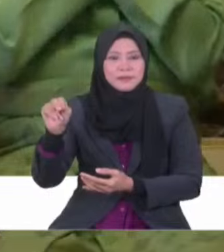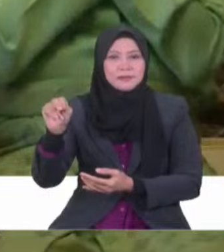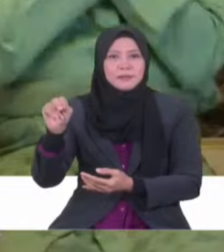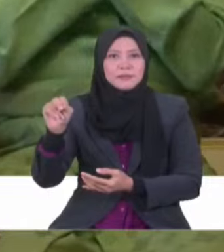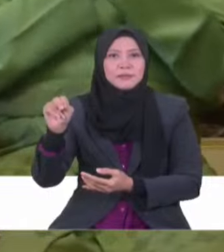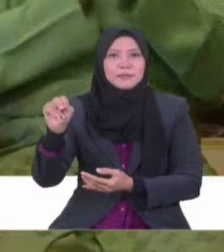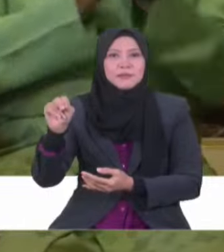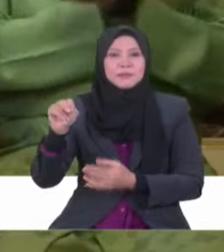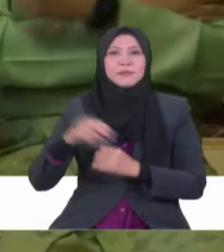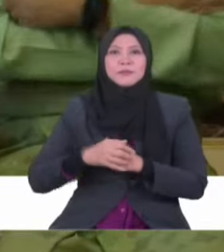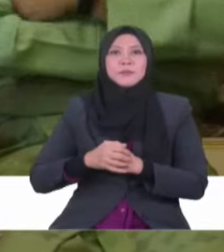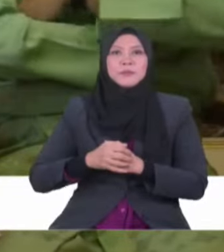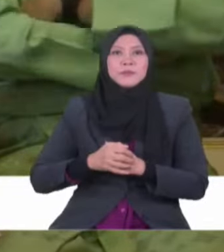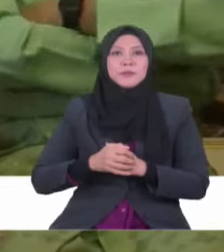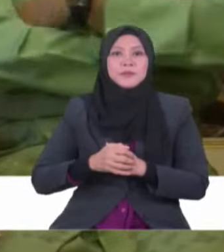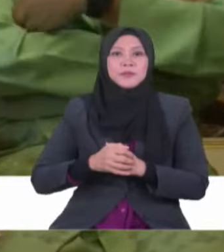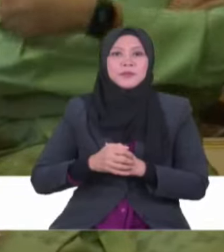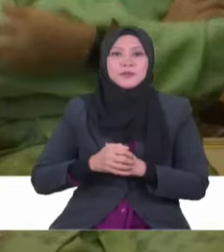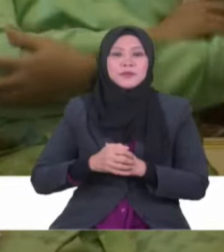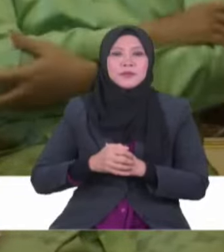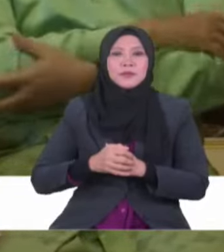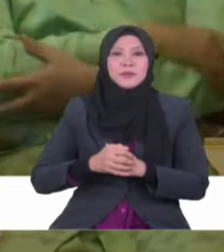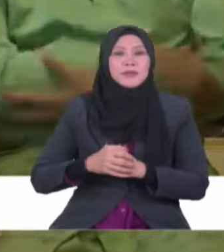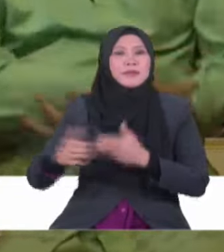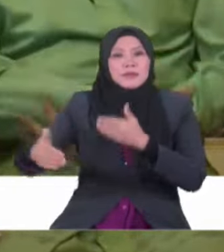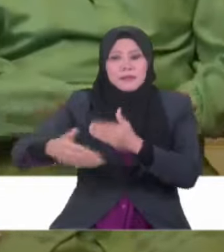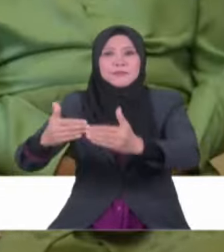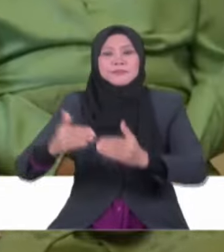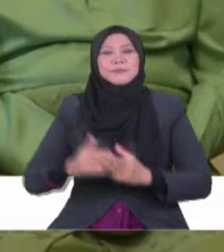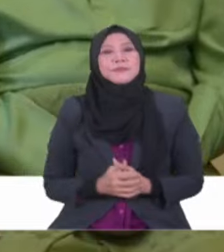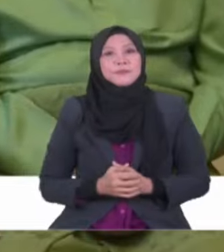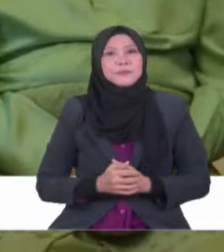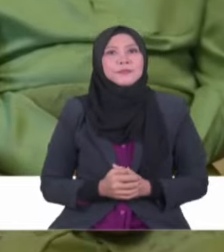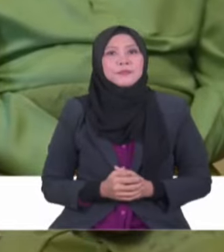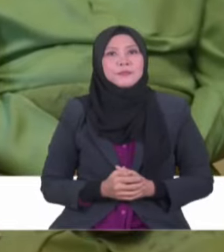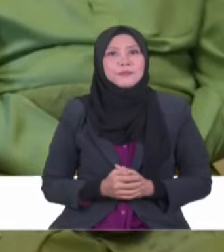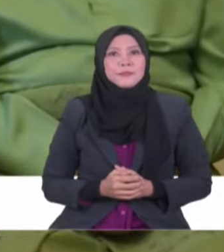Negara Nusantara. Itu berdekatan dengan sempadan.